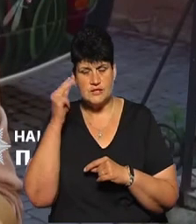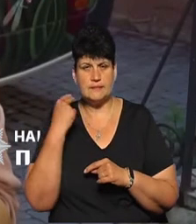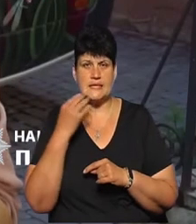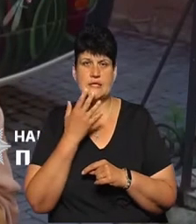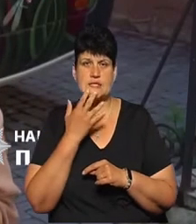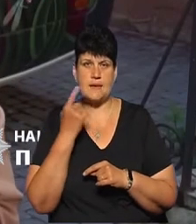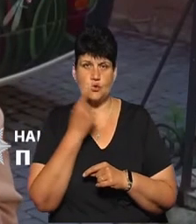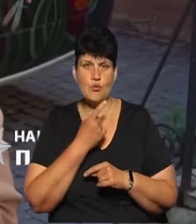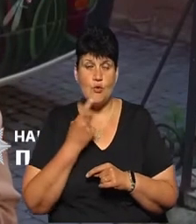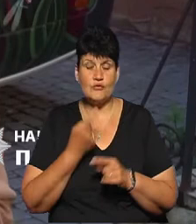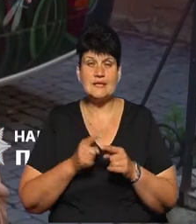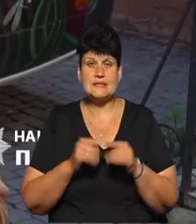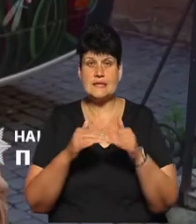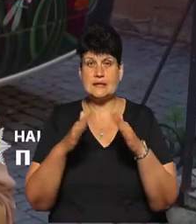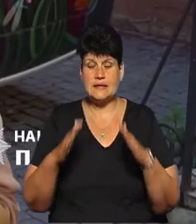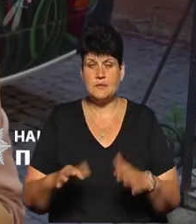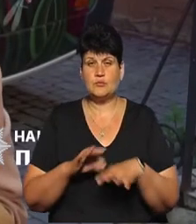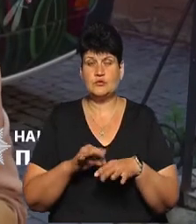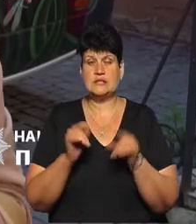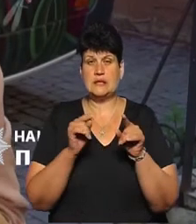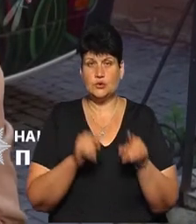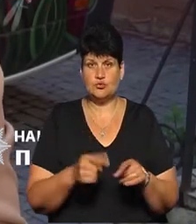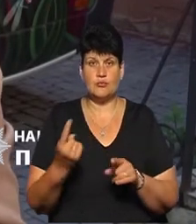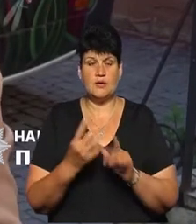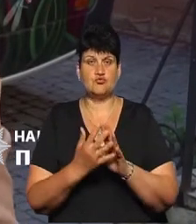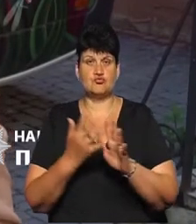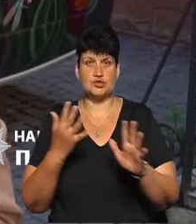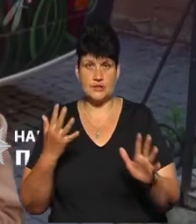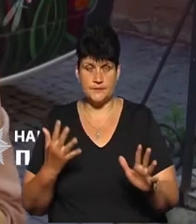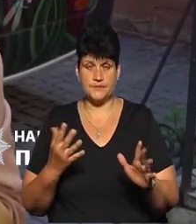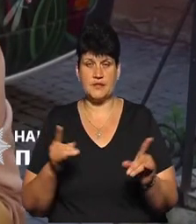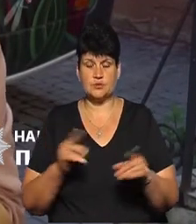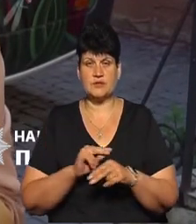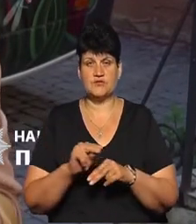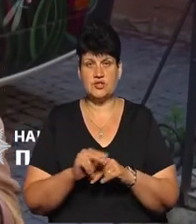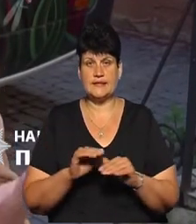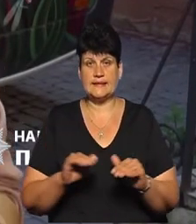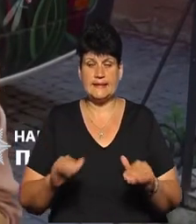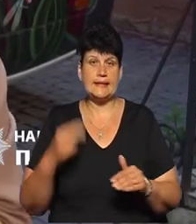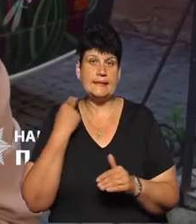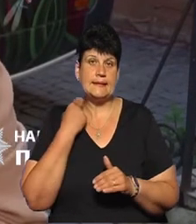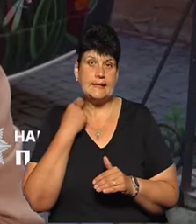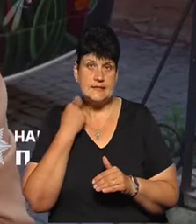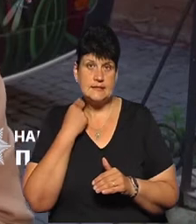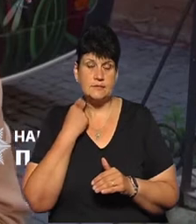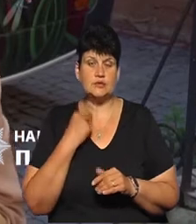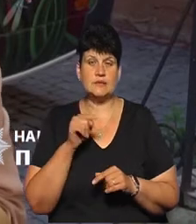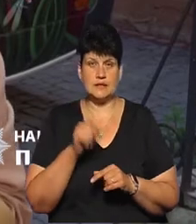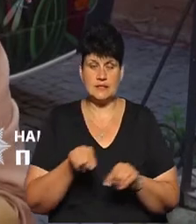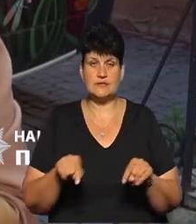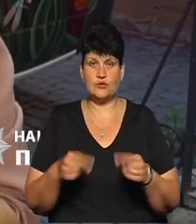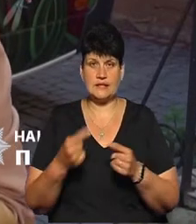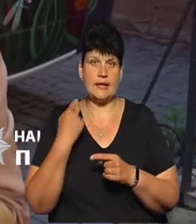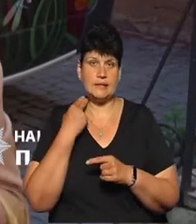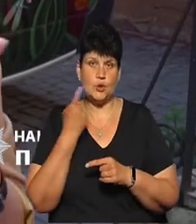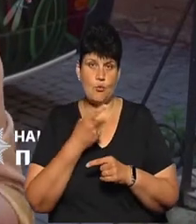табір здійснюється для того, щоб в першу чергу не стільки, щоб навчити дітей англійської, щоб для них створити таке англомовне середовище, як